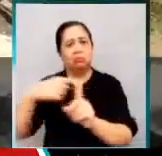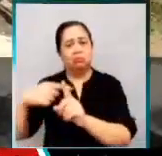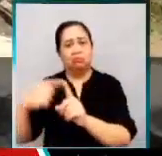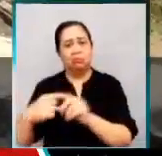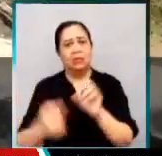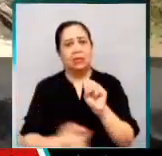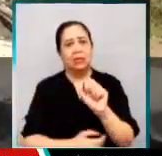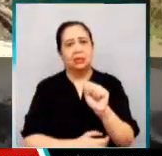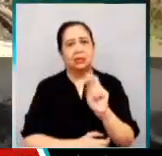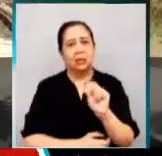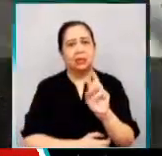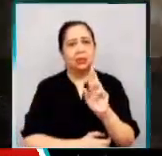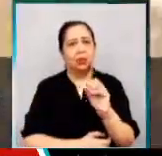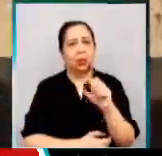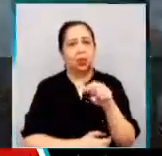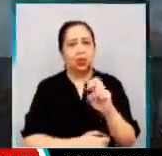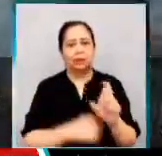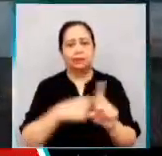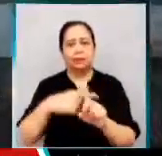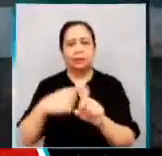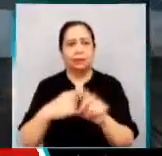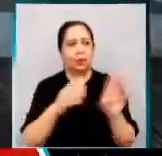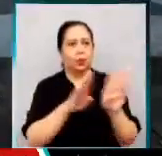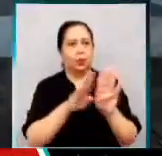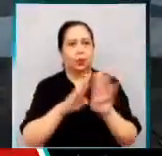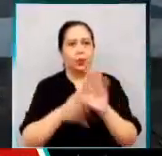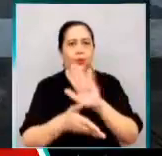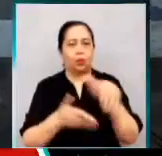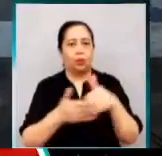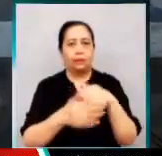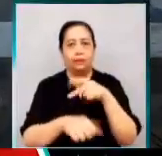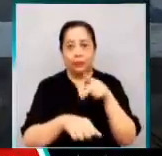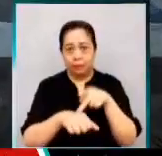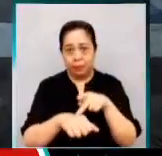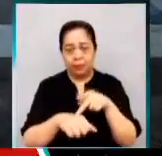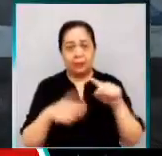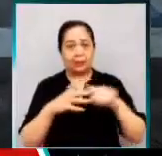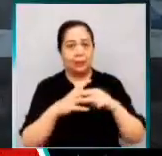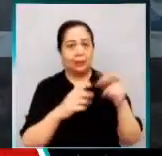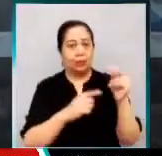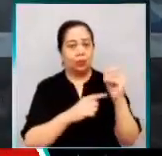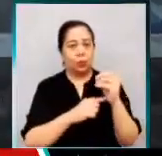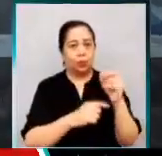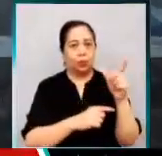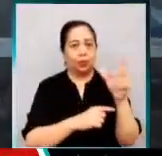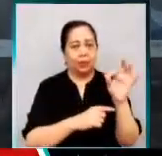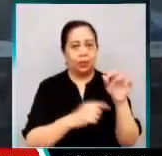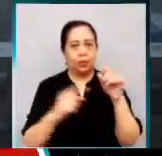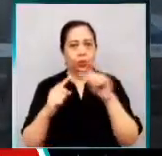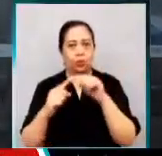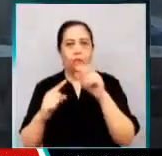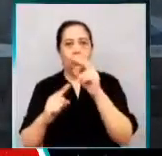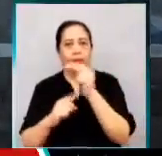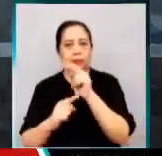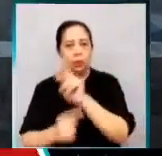Cemetery. Sarado mga sementeryo sa buong bansa mula October 29 hanggang November 2. Ito